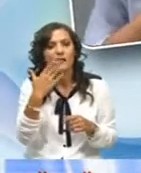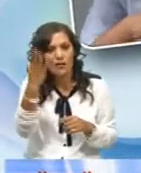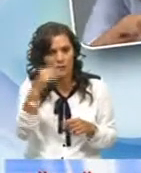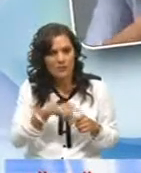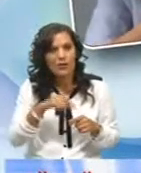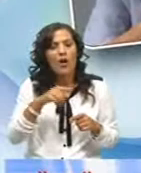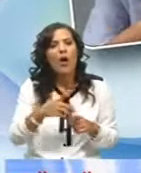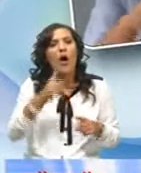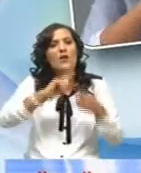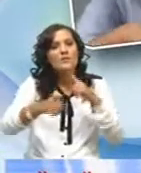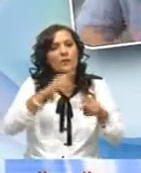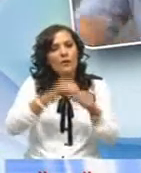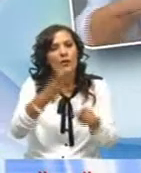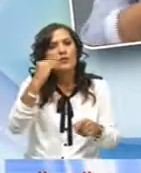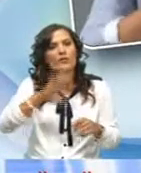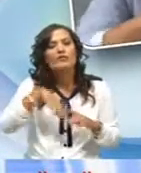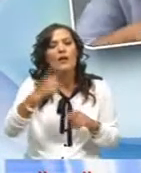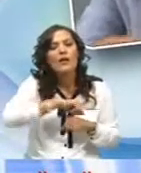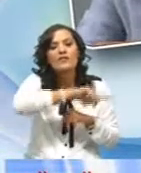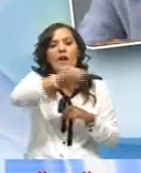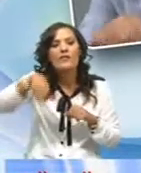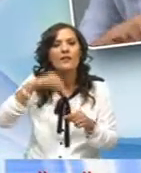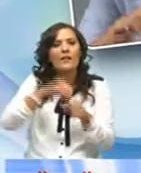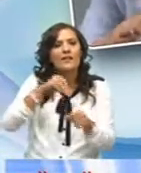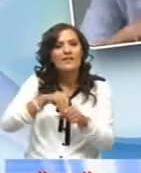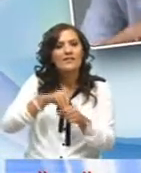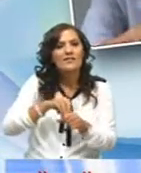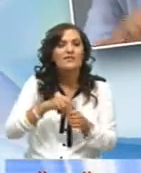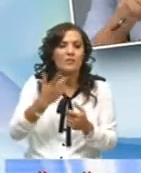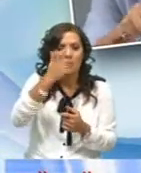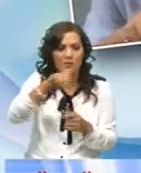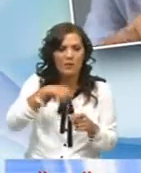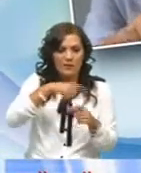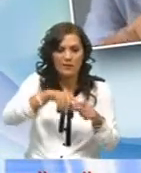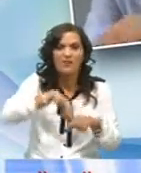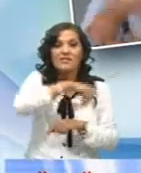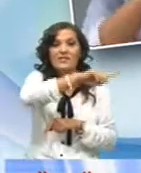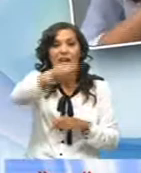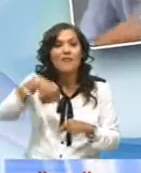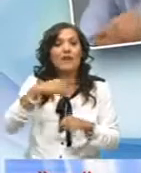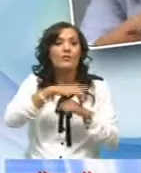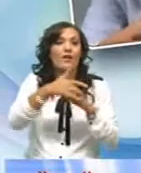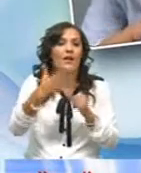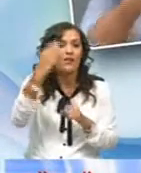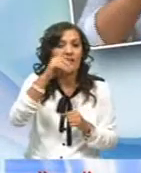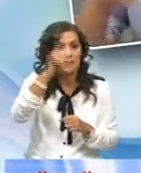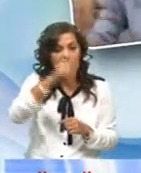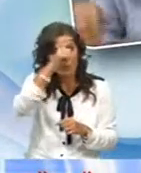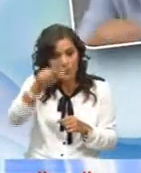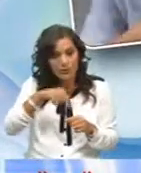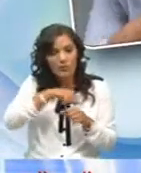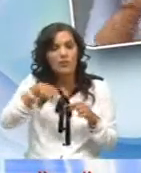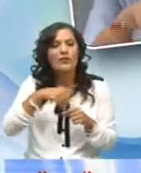öğreniyorsun öğrenci Osmanlı öğrenecek soru çevredeki diğer ülkeler öğrenecek önce Türkiye'ye